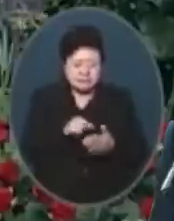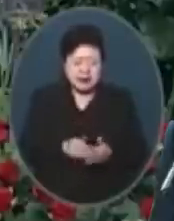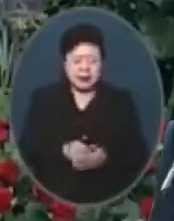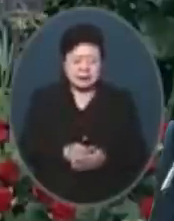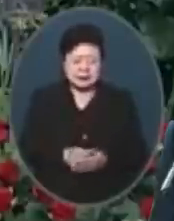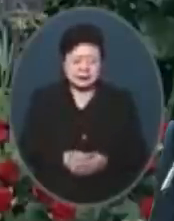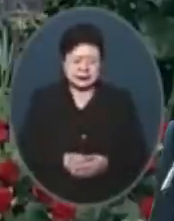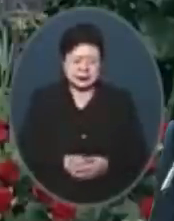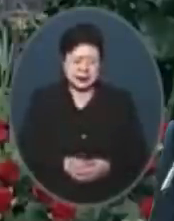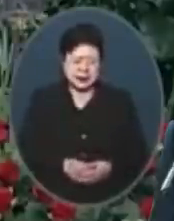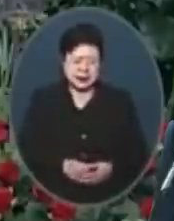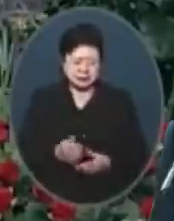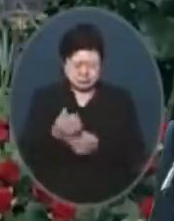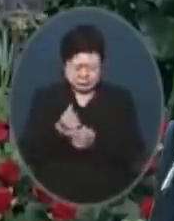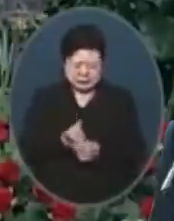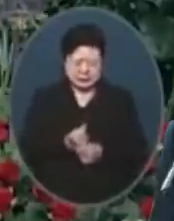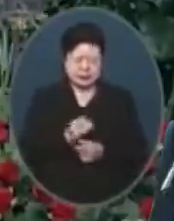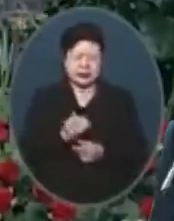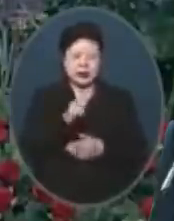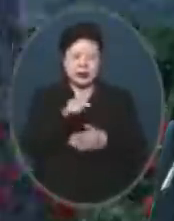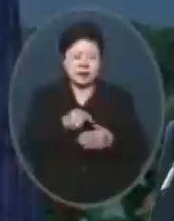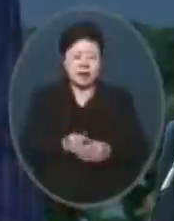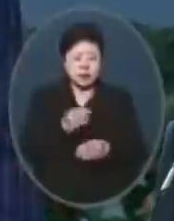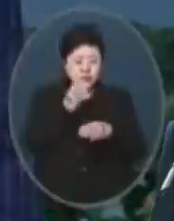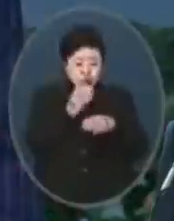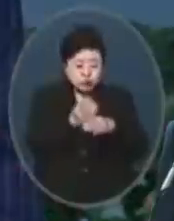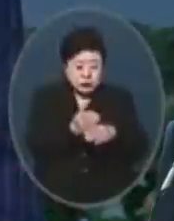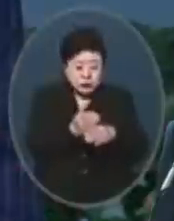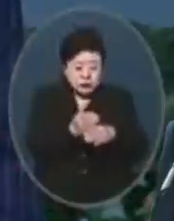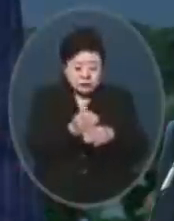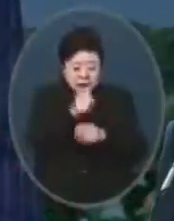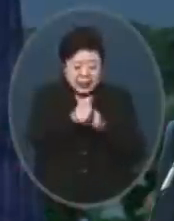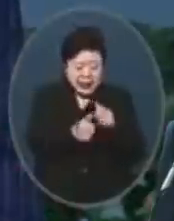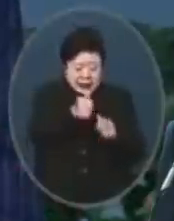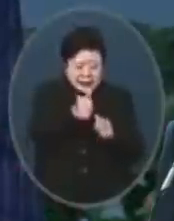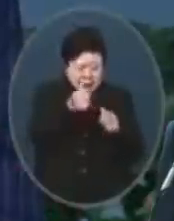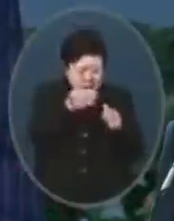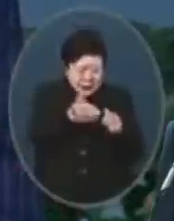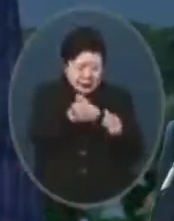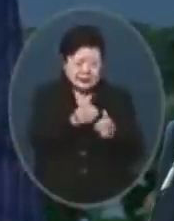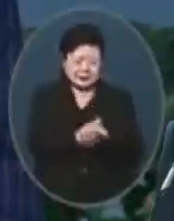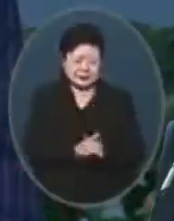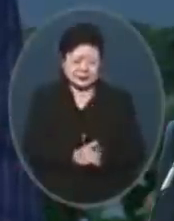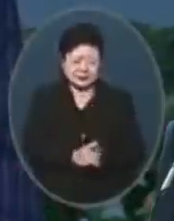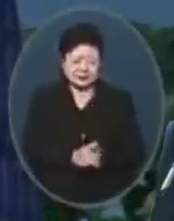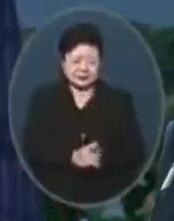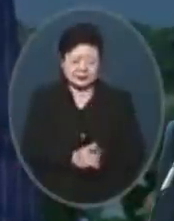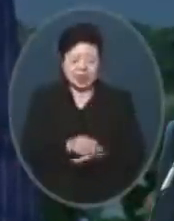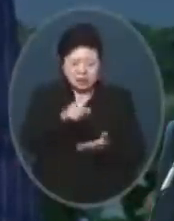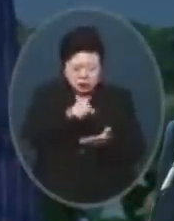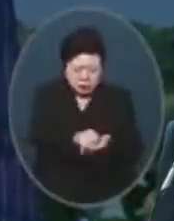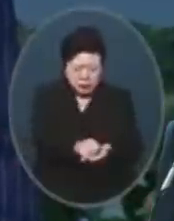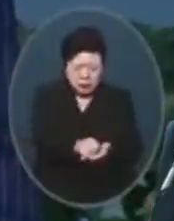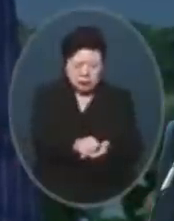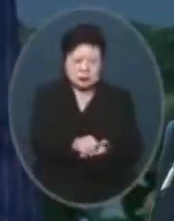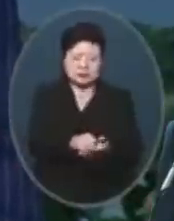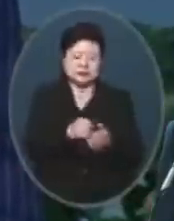되는 것입니다. 마음 중심이 하나님께서 점령하고